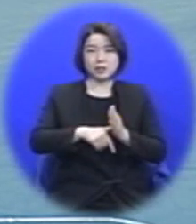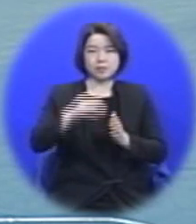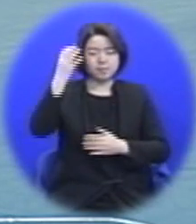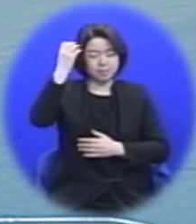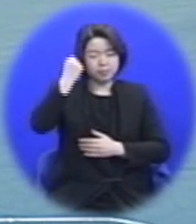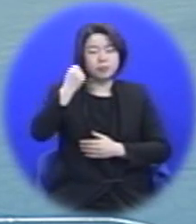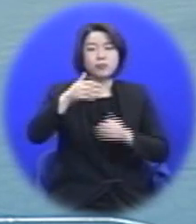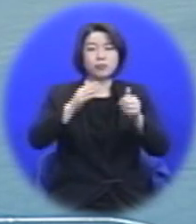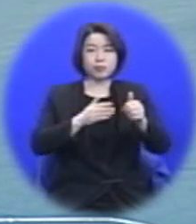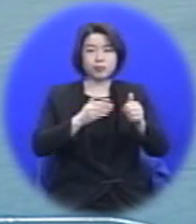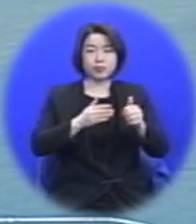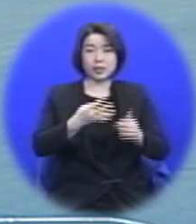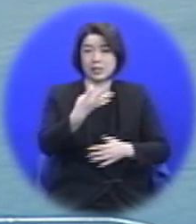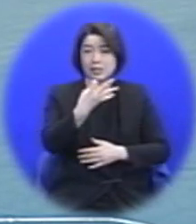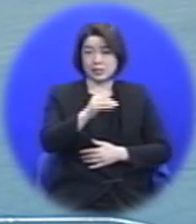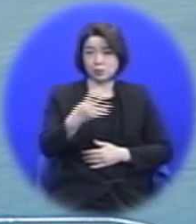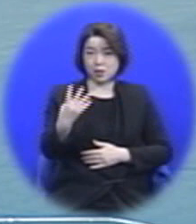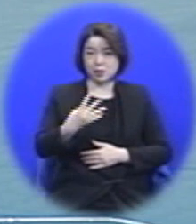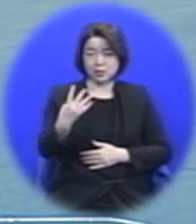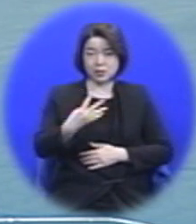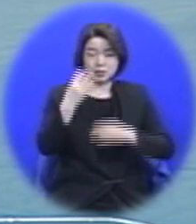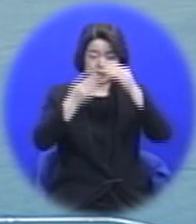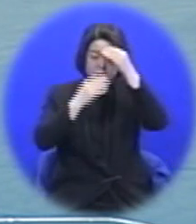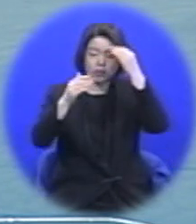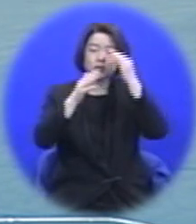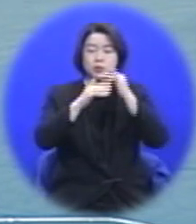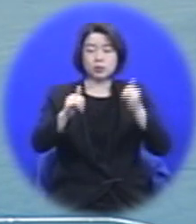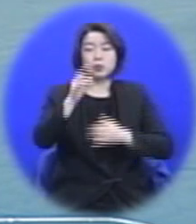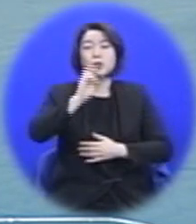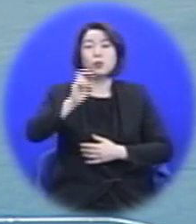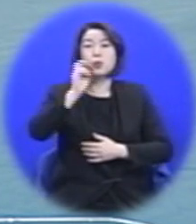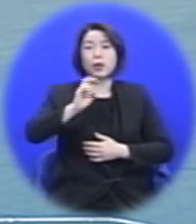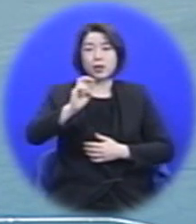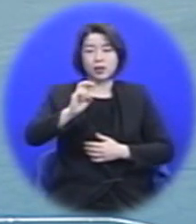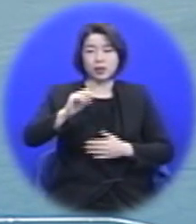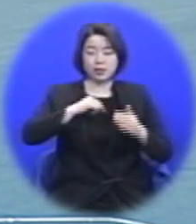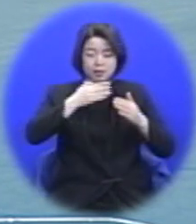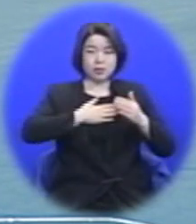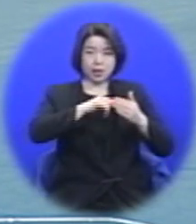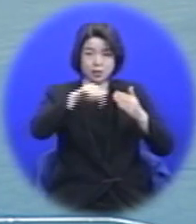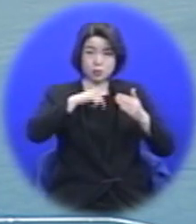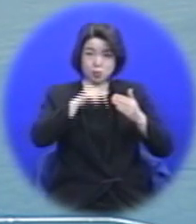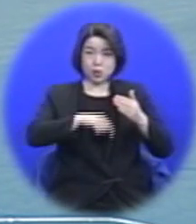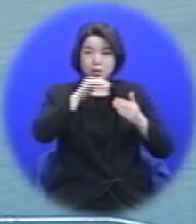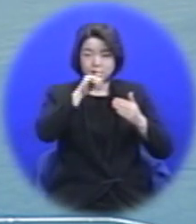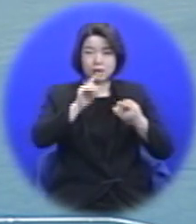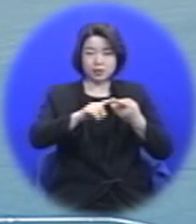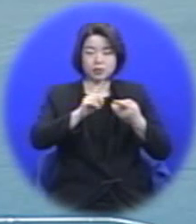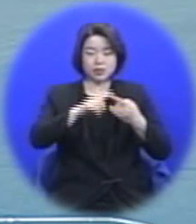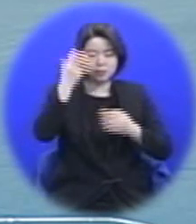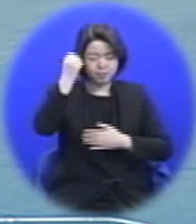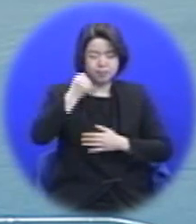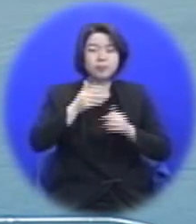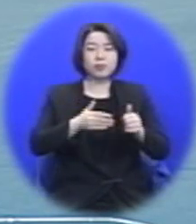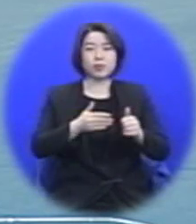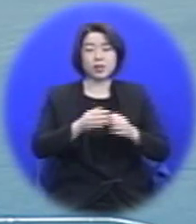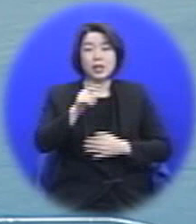합니다. 14만 4천의 성도의 노래, 우리 속에 있다는 사실.